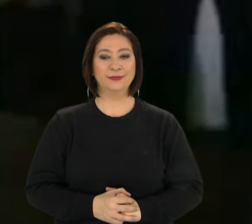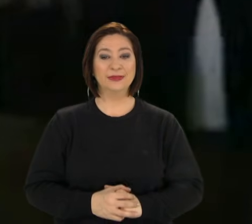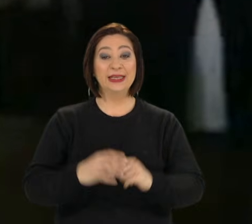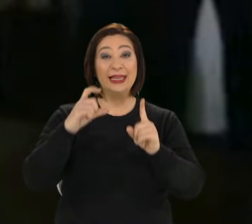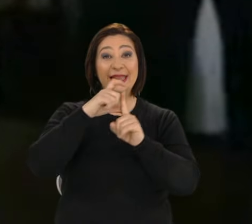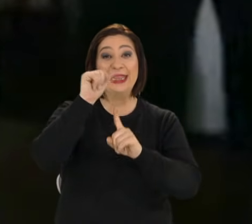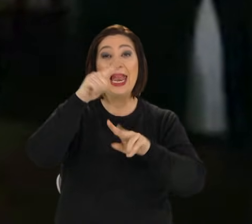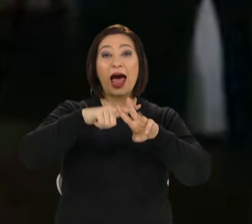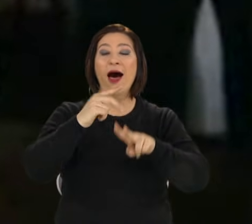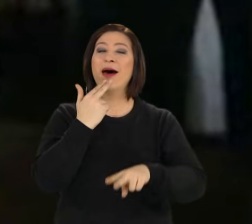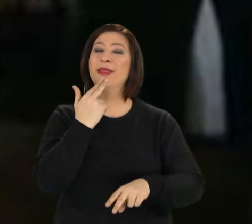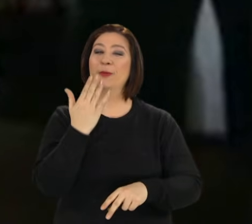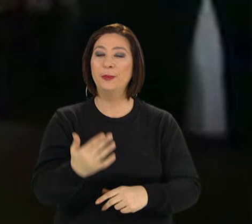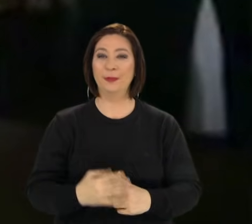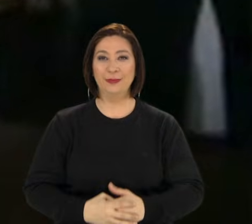Dila Hanım.